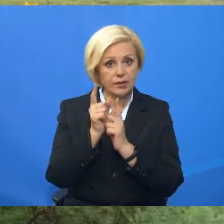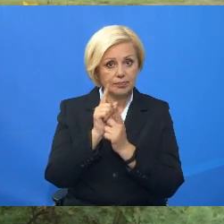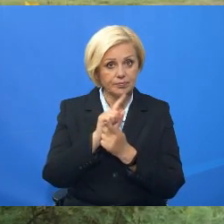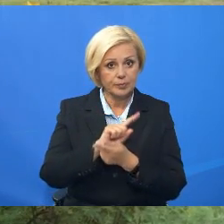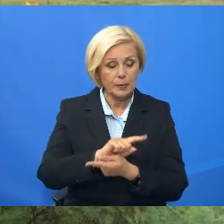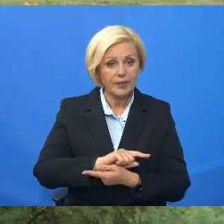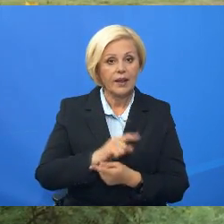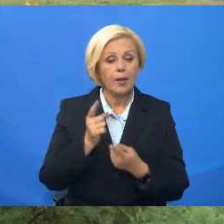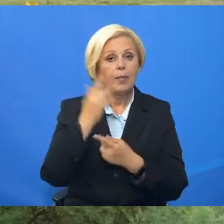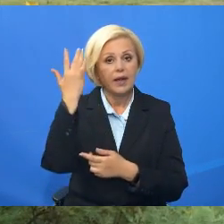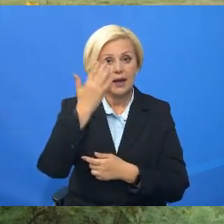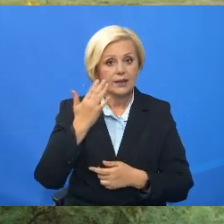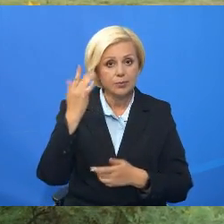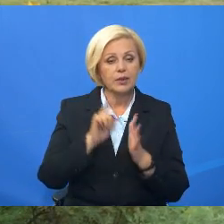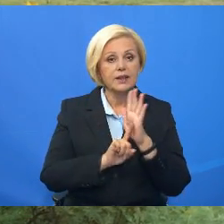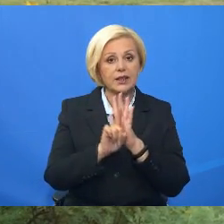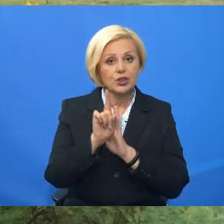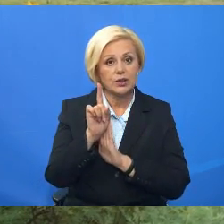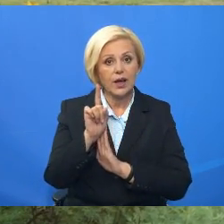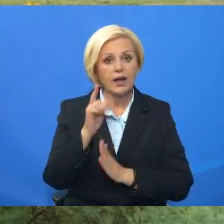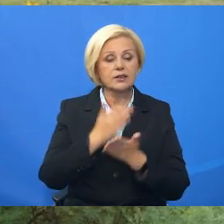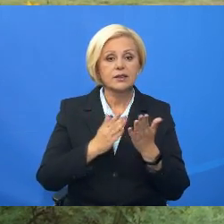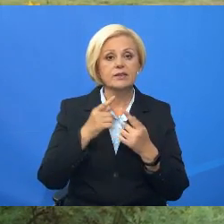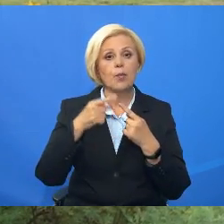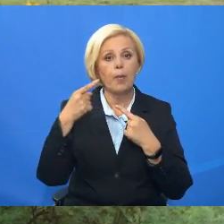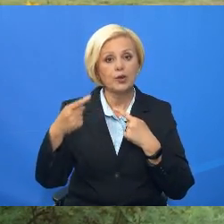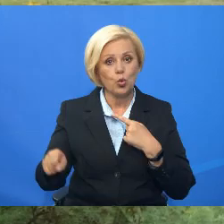какое-то переосмысление. Ты начинаешь совершенно по-другому